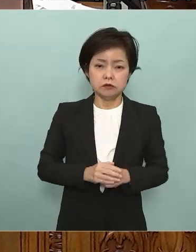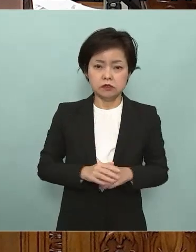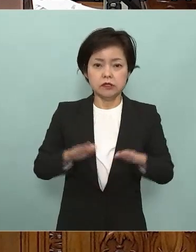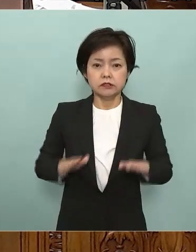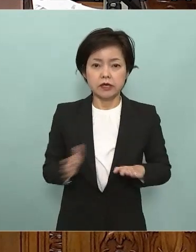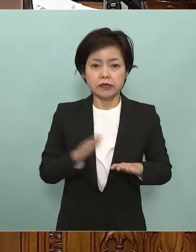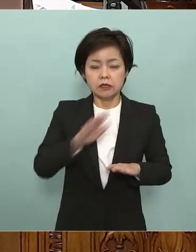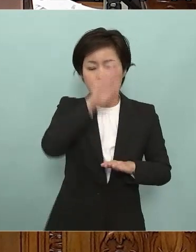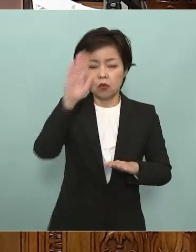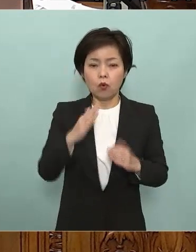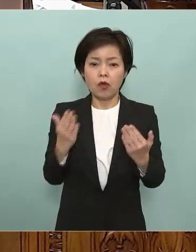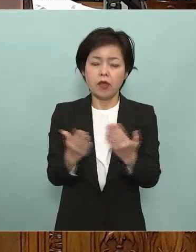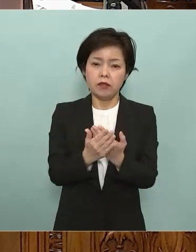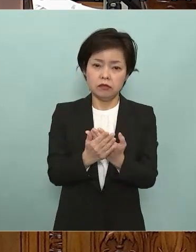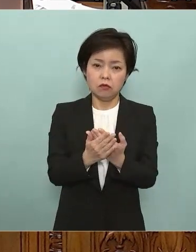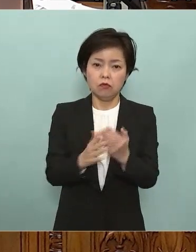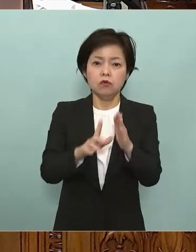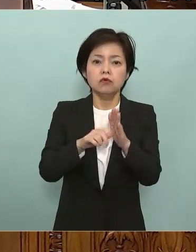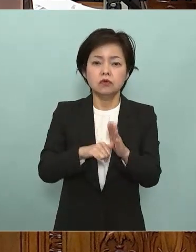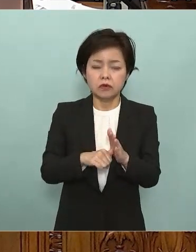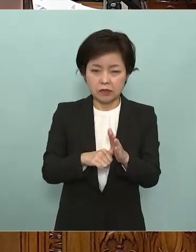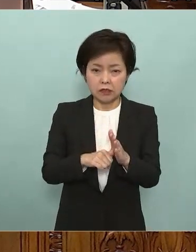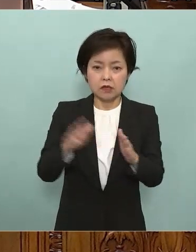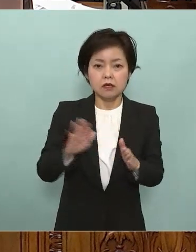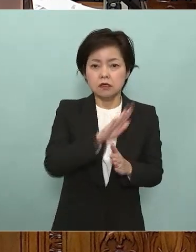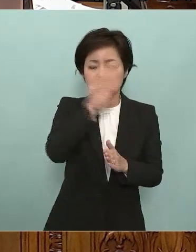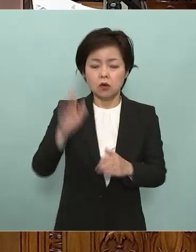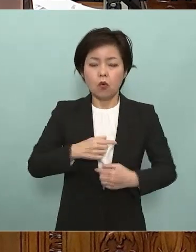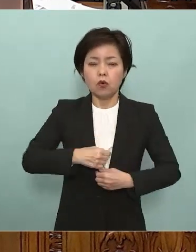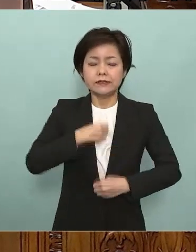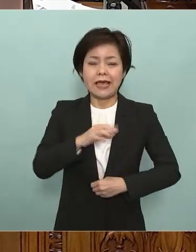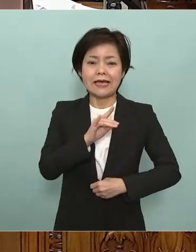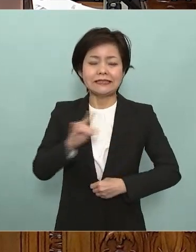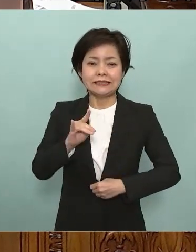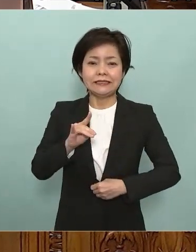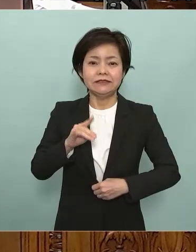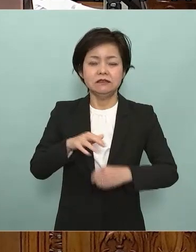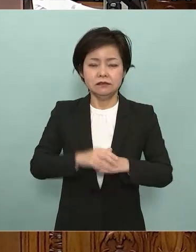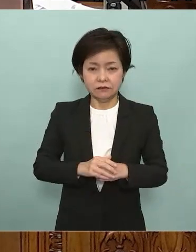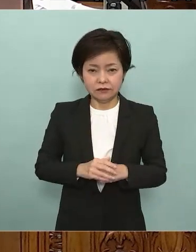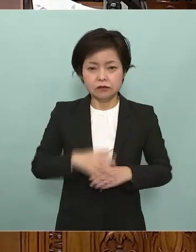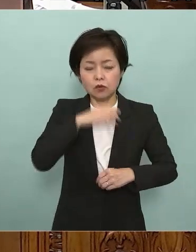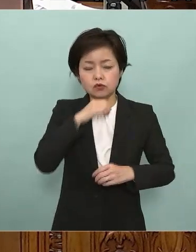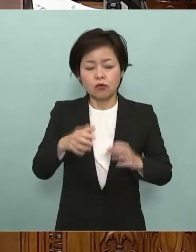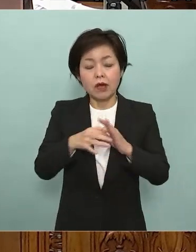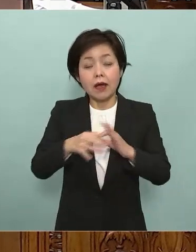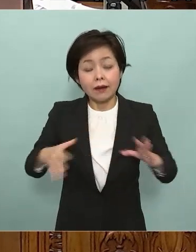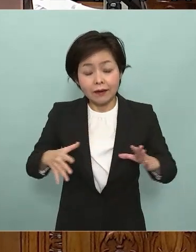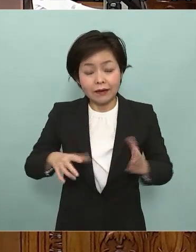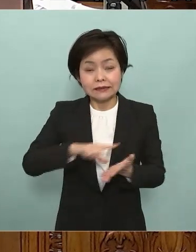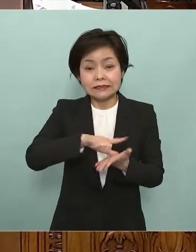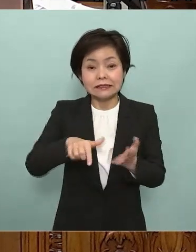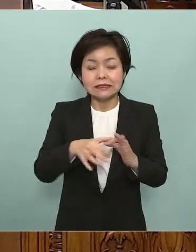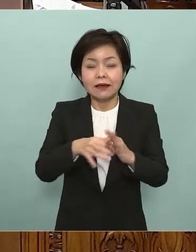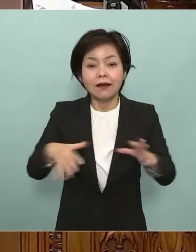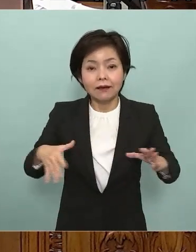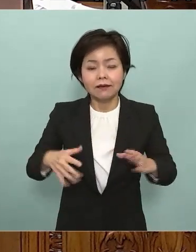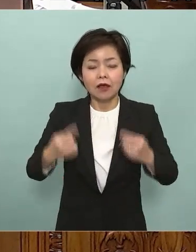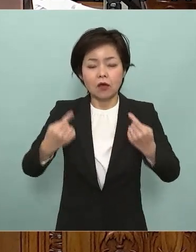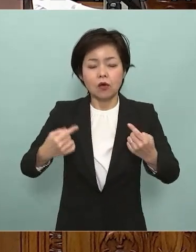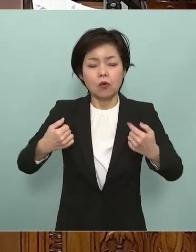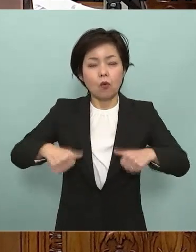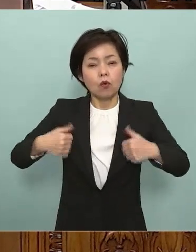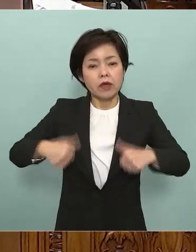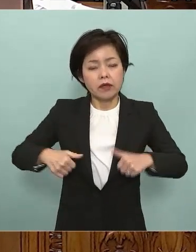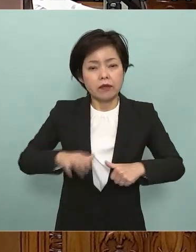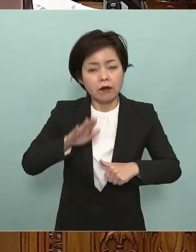言される気候正義といった世代間地域間を超えた公平性の考え方や健康